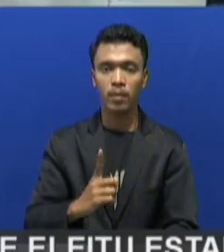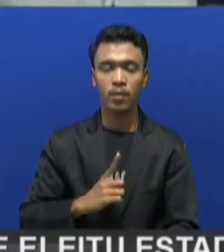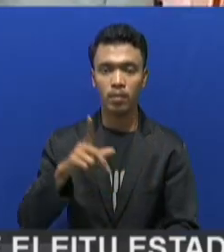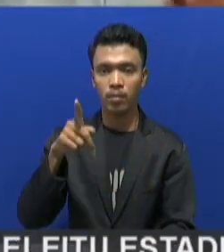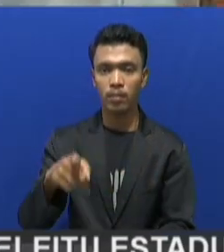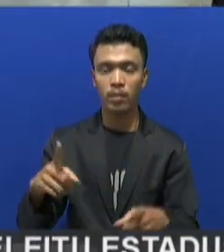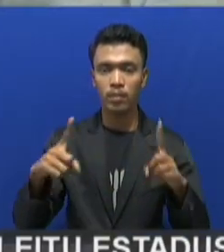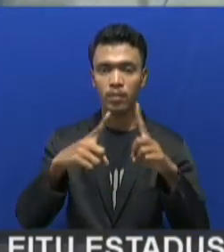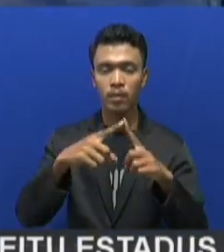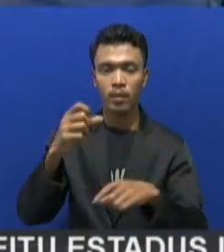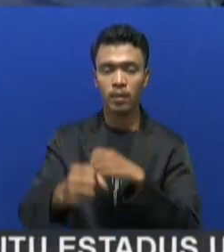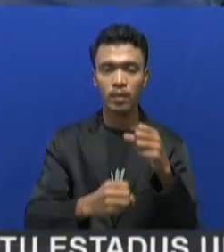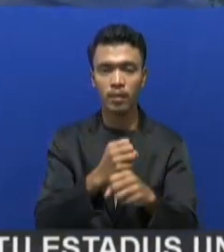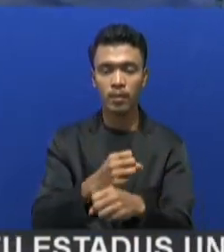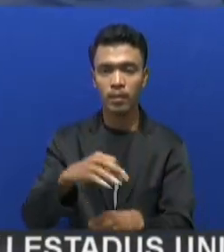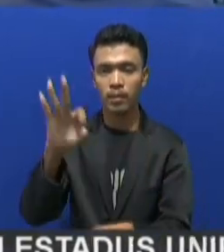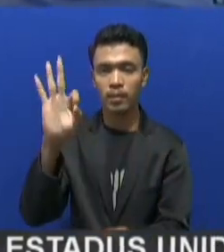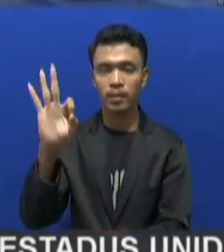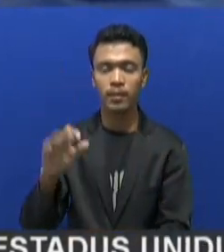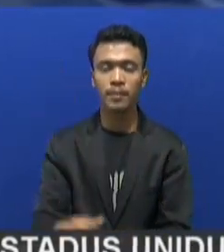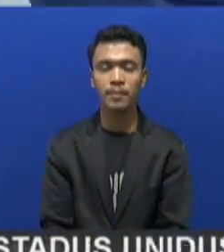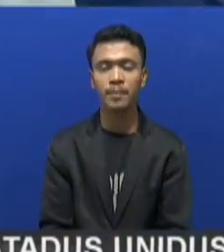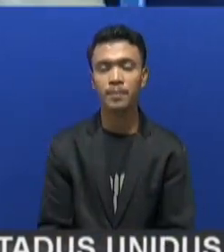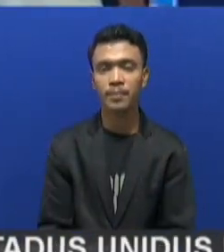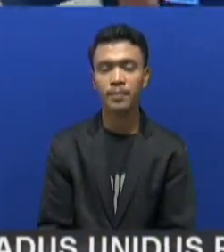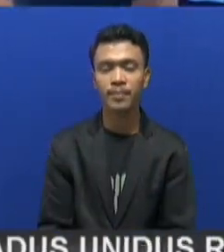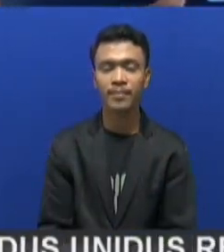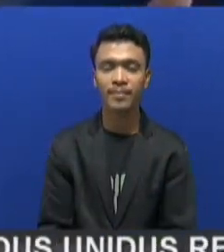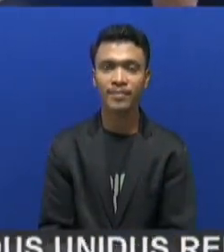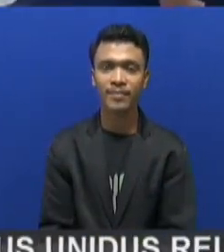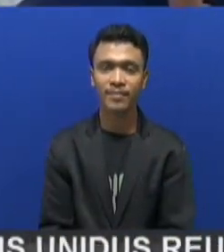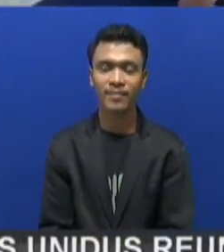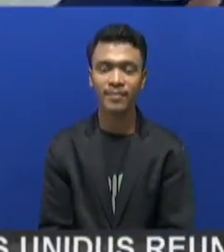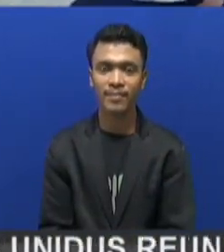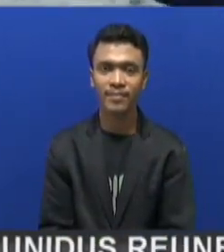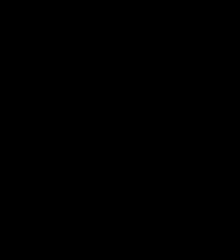Palos Badalasia. Husi Lautem Almeida dos Santos, RTTL.